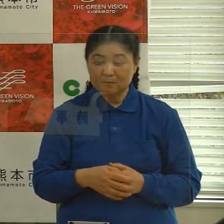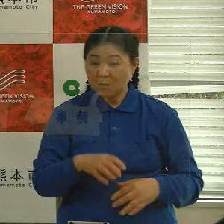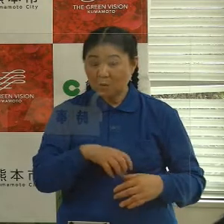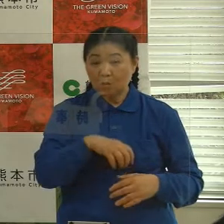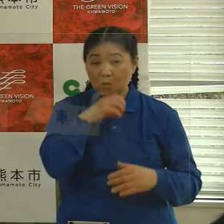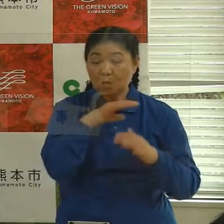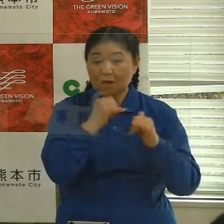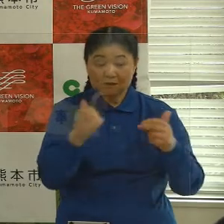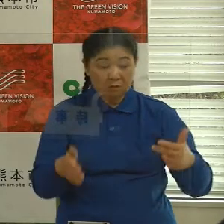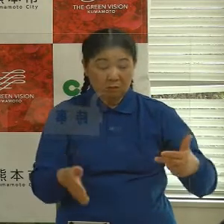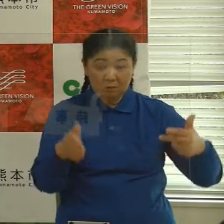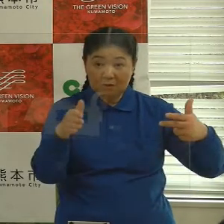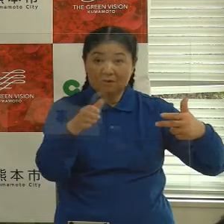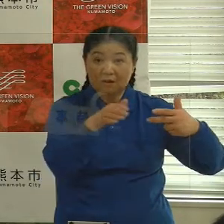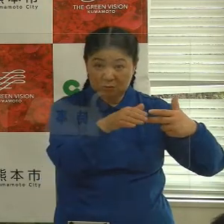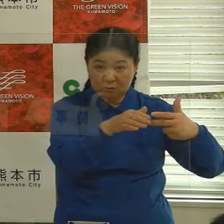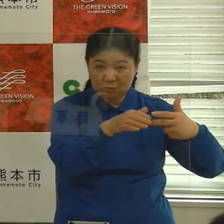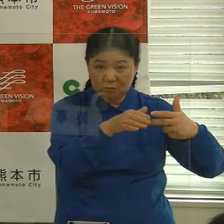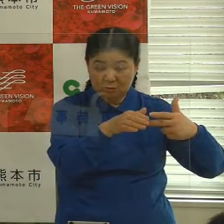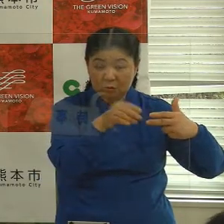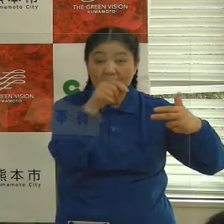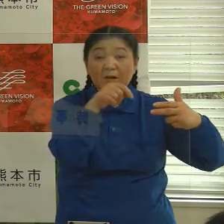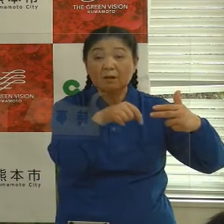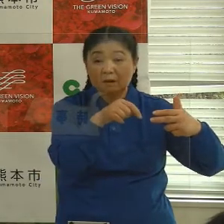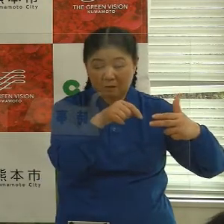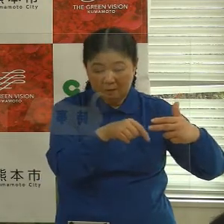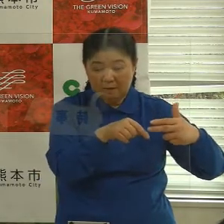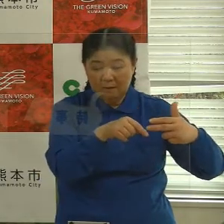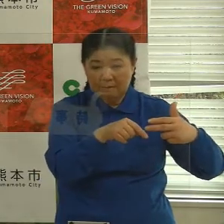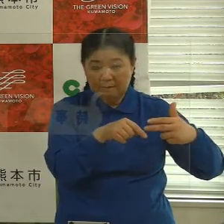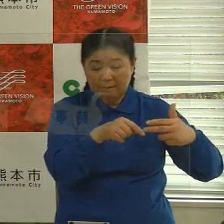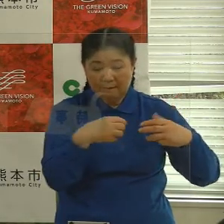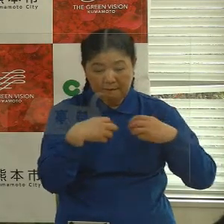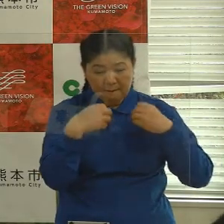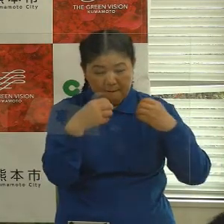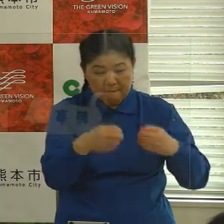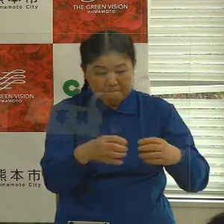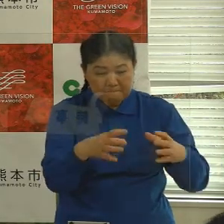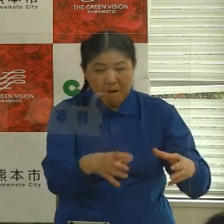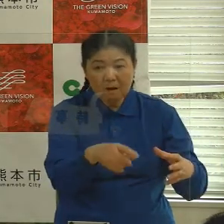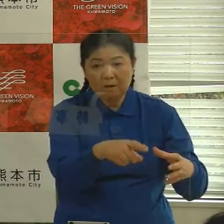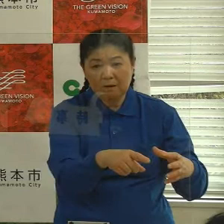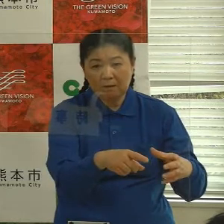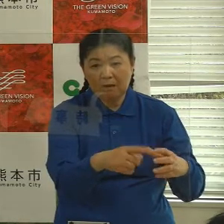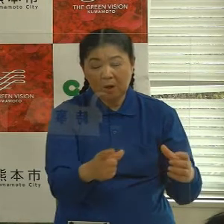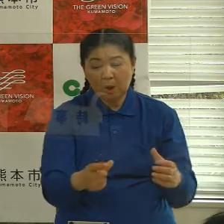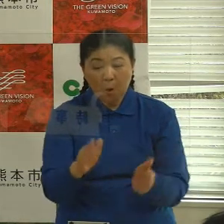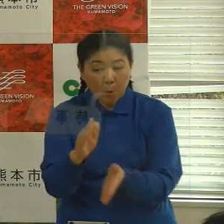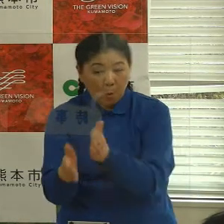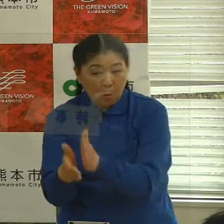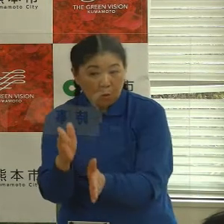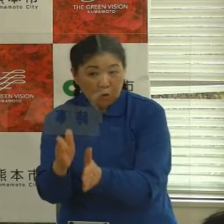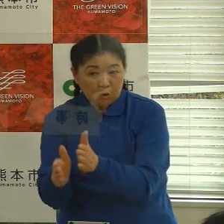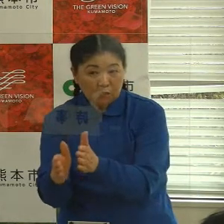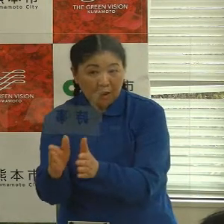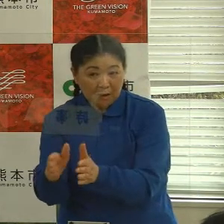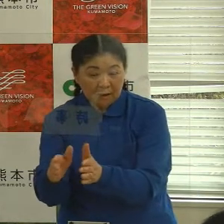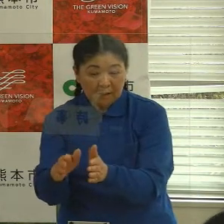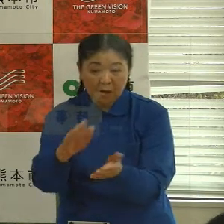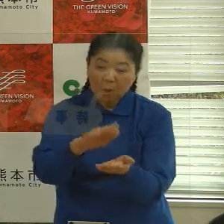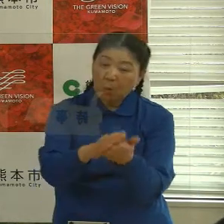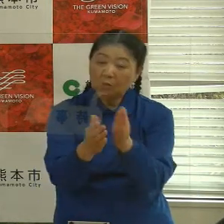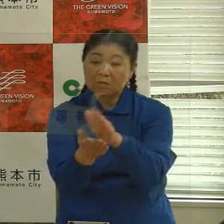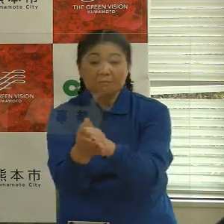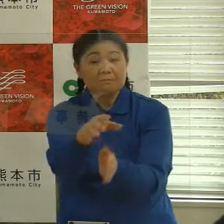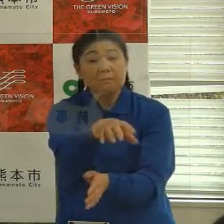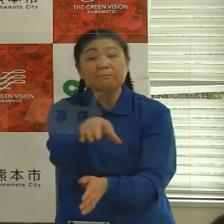高齢者の施設であるとかですね、こういったところでは非常にクラスターが発生している、あるいは保育園や幼稚園等のですね、こうい